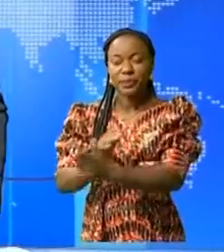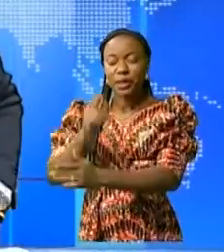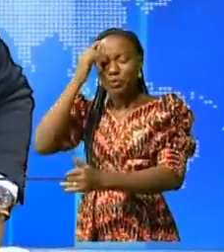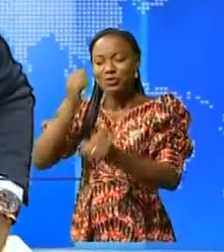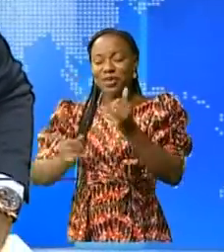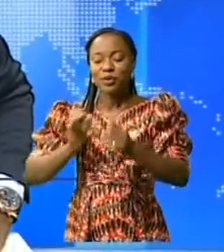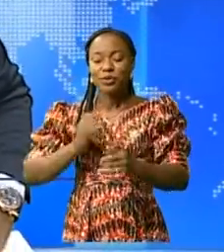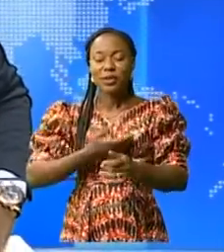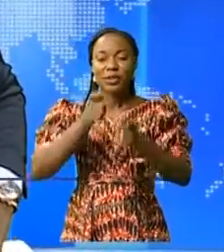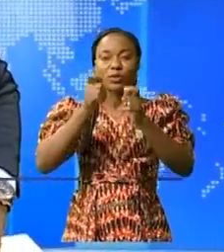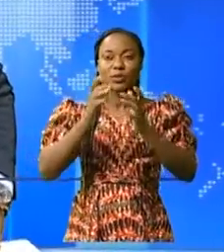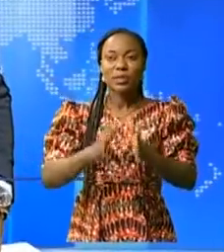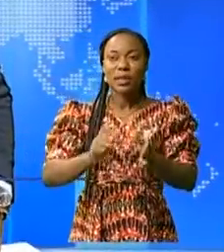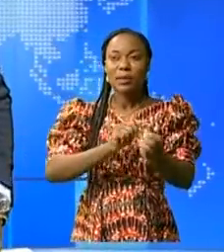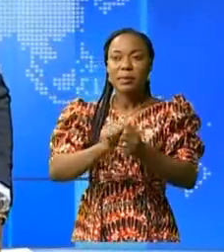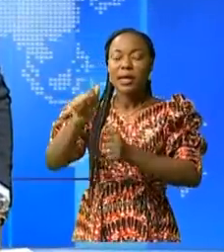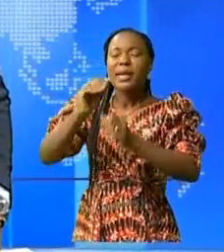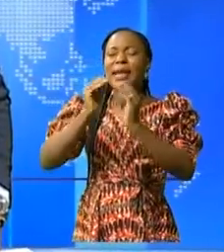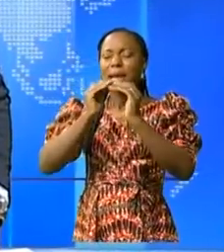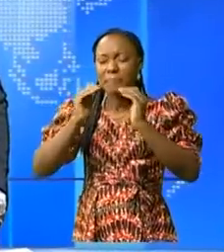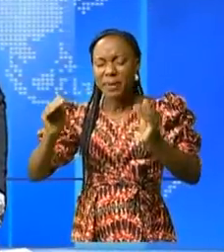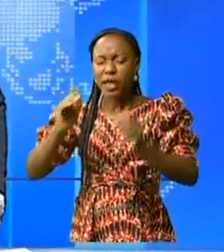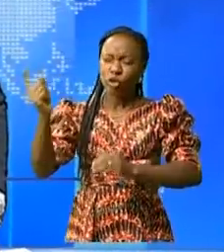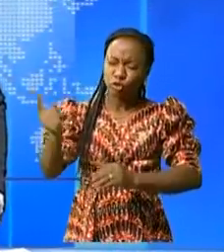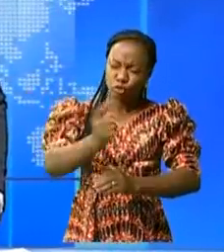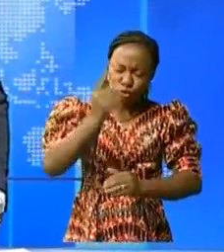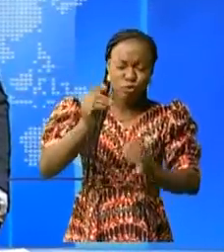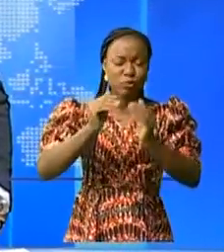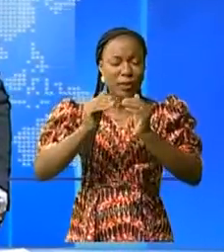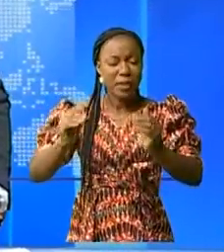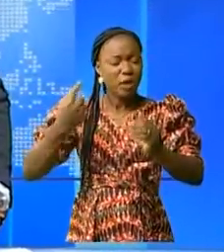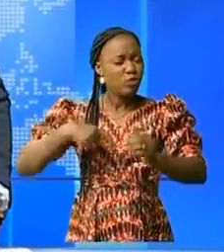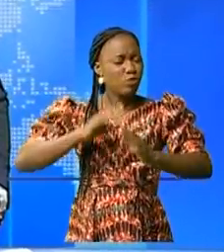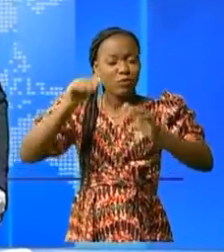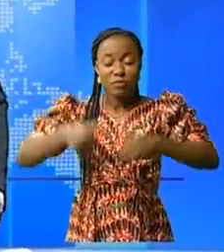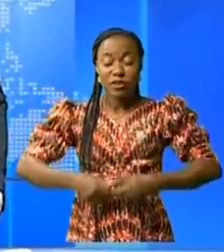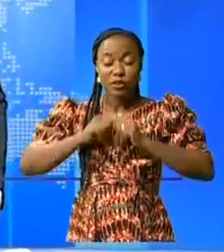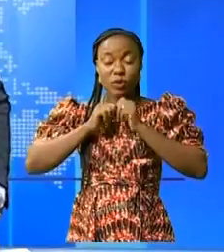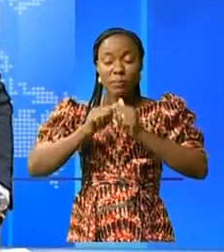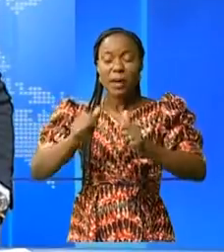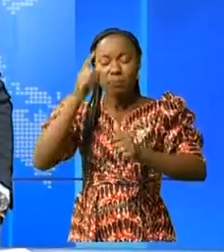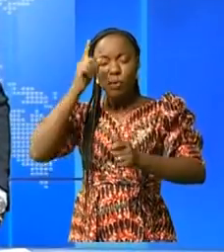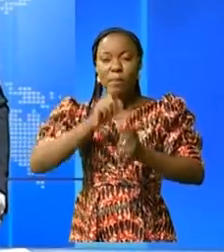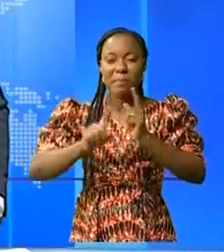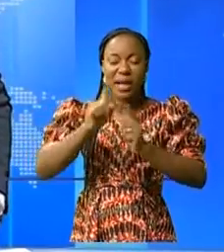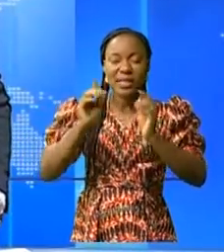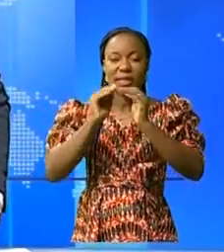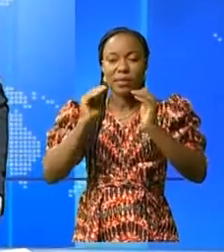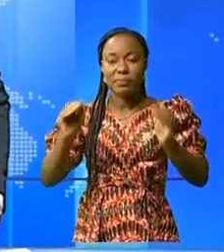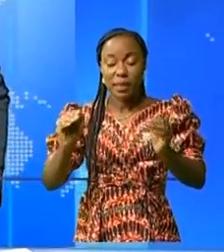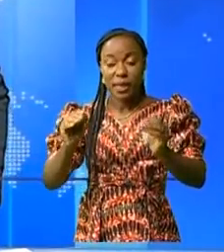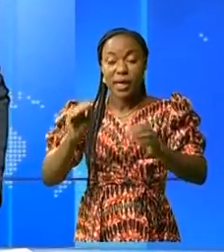journal par ce reportage la paix toujours la paix on a parlé a jamais assez la jeunesse de l'église du christ au congo a organisé un atelier